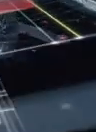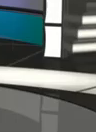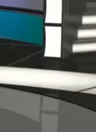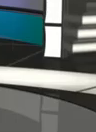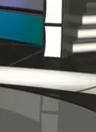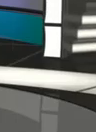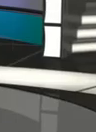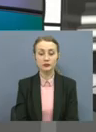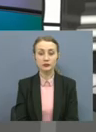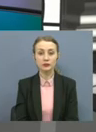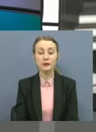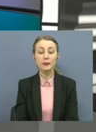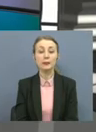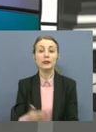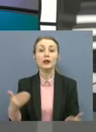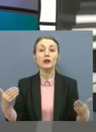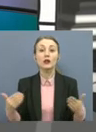ашық.